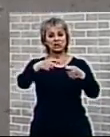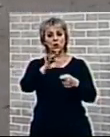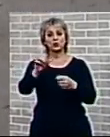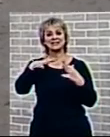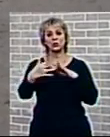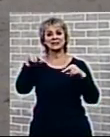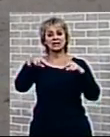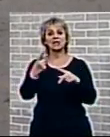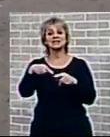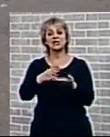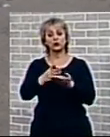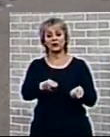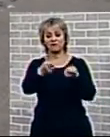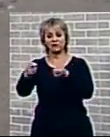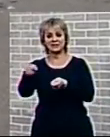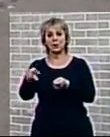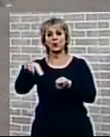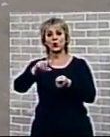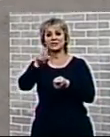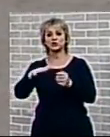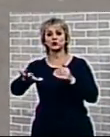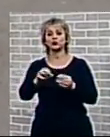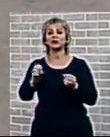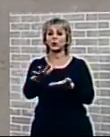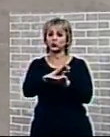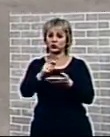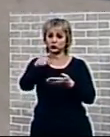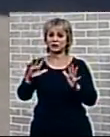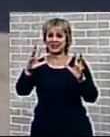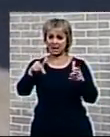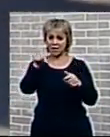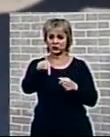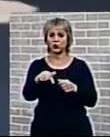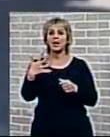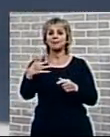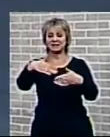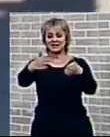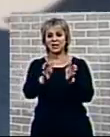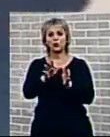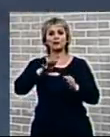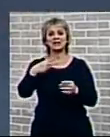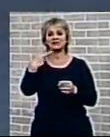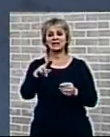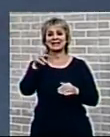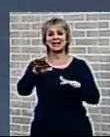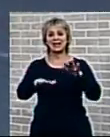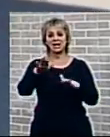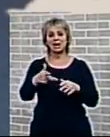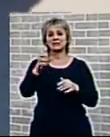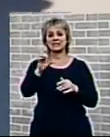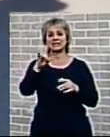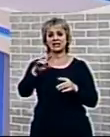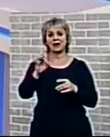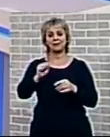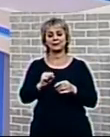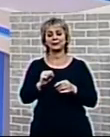сотрудники которого вывезли пармезан в промзону и бросили на растерзание трактору. В 5 головках было 20 килограммов сыра.